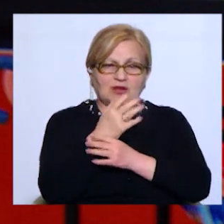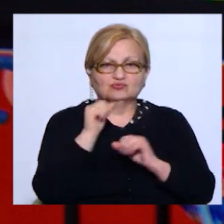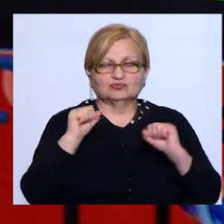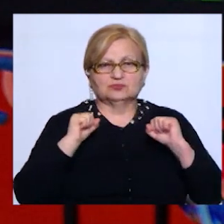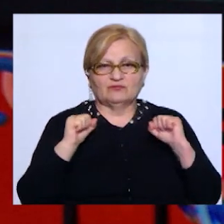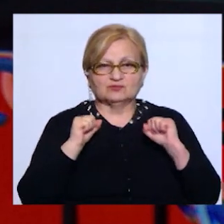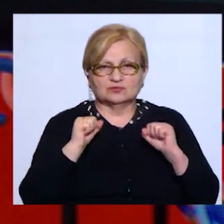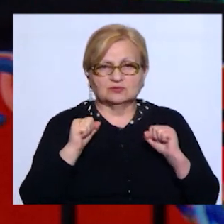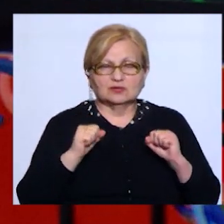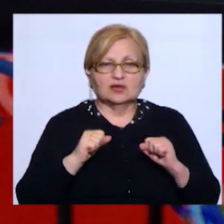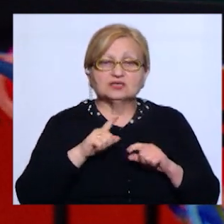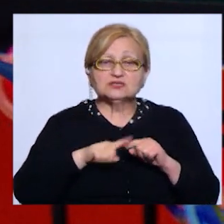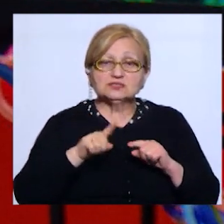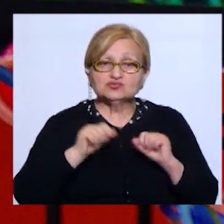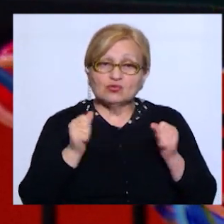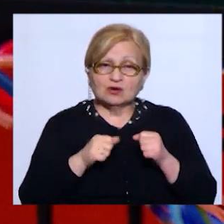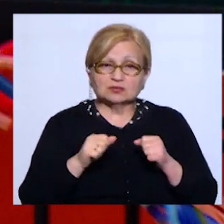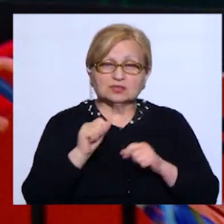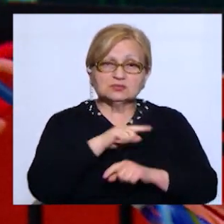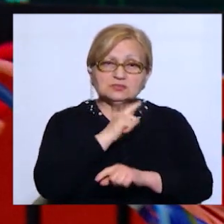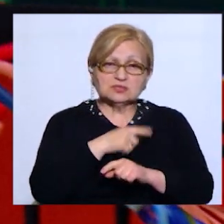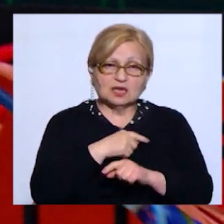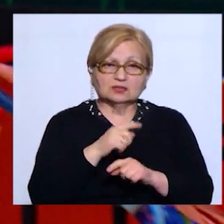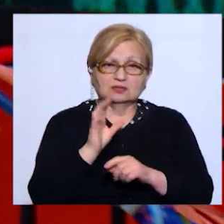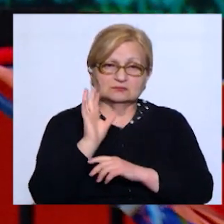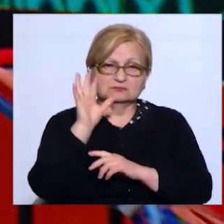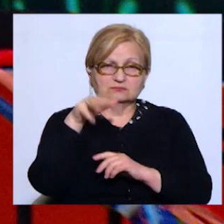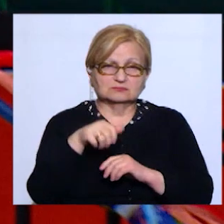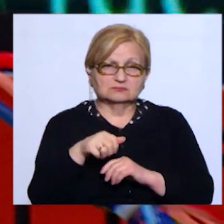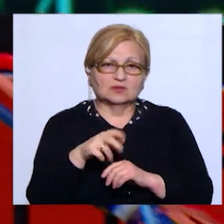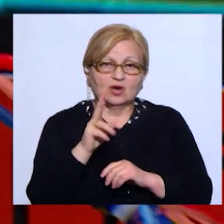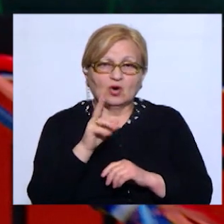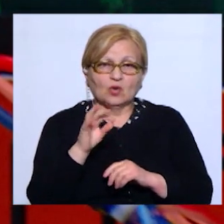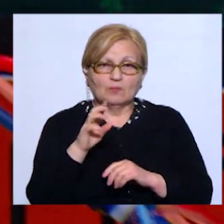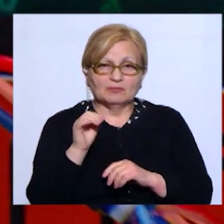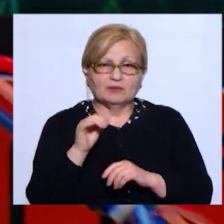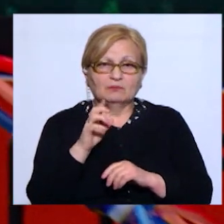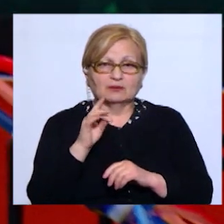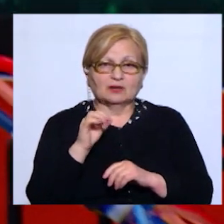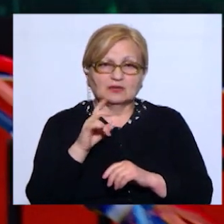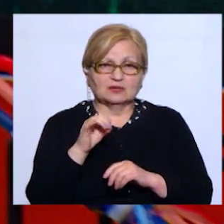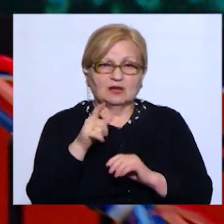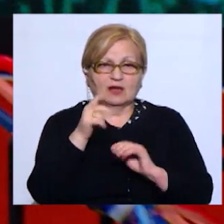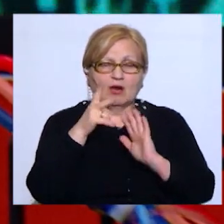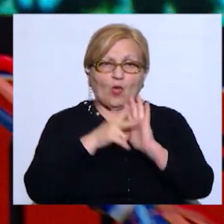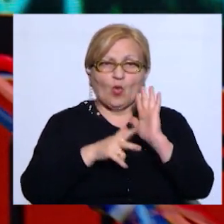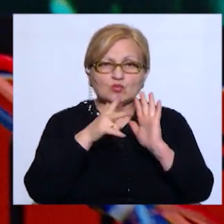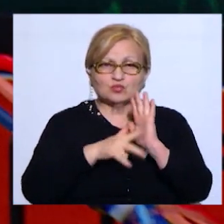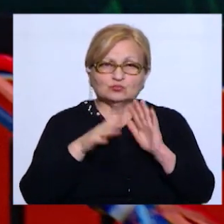თითქოს ძალას, სიჩქარესაც, ძალასაც არეგულირებენ და იმიტომ იყო, რომ კობი ბრაიანმა ბოლოს ერთ თამაში 80 ქულა